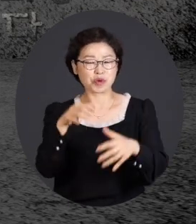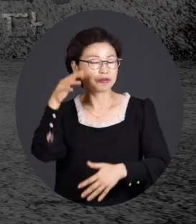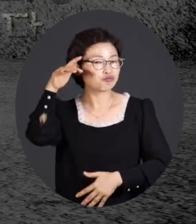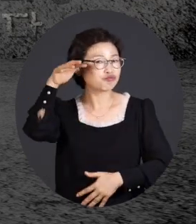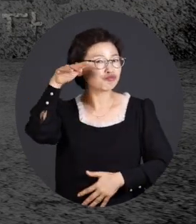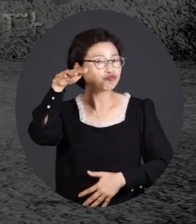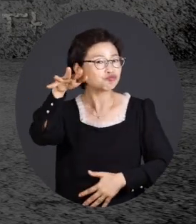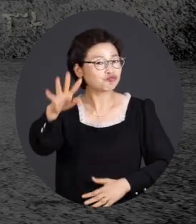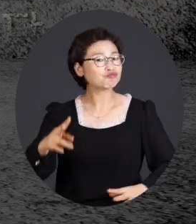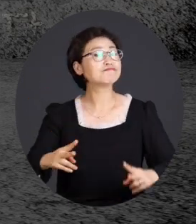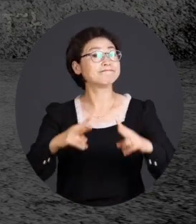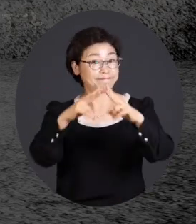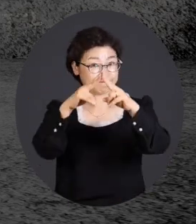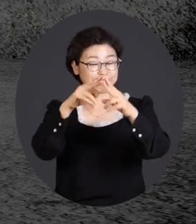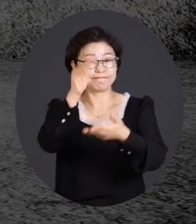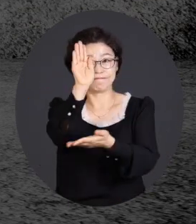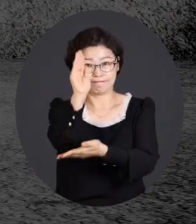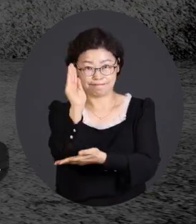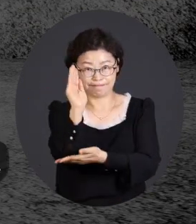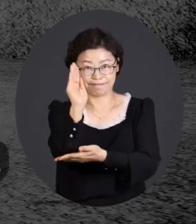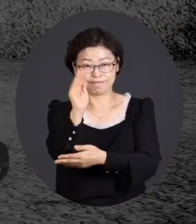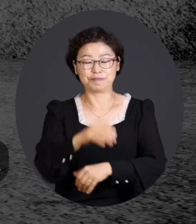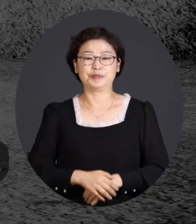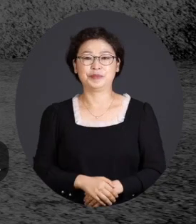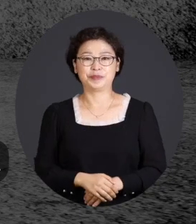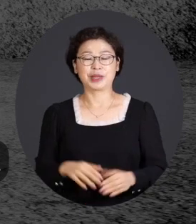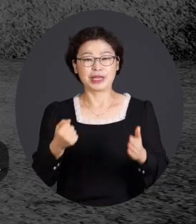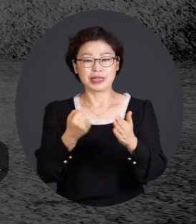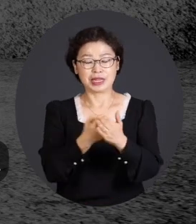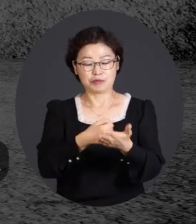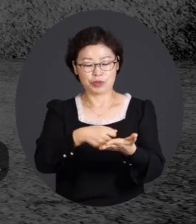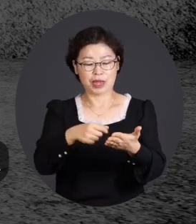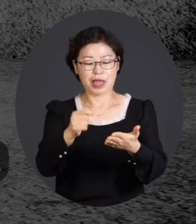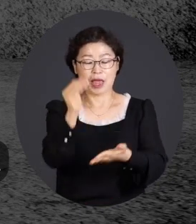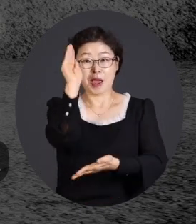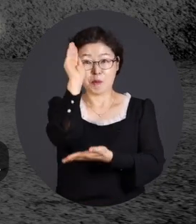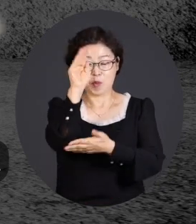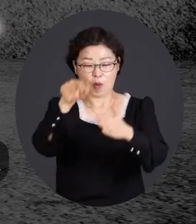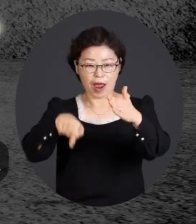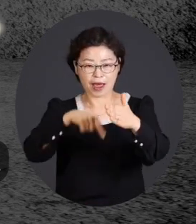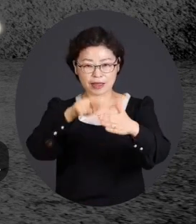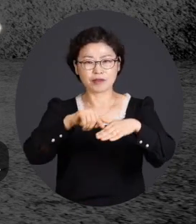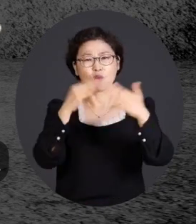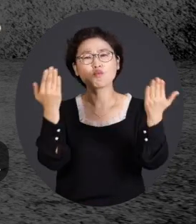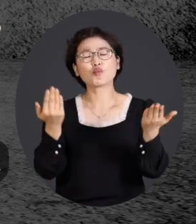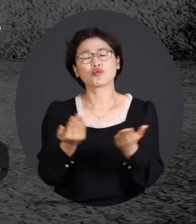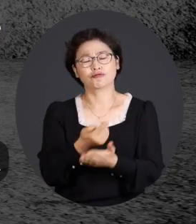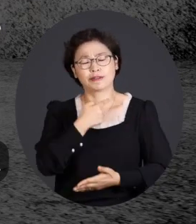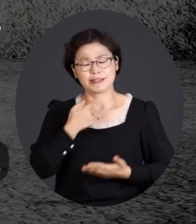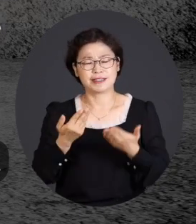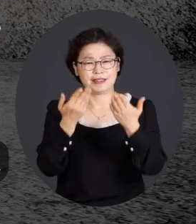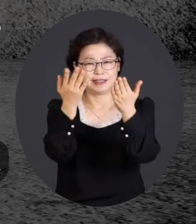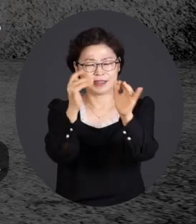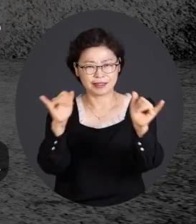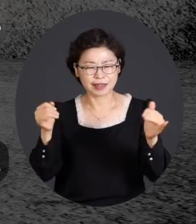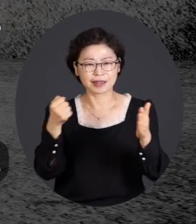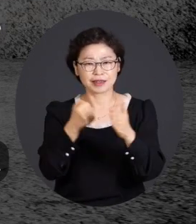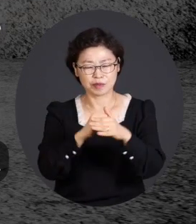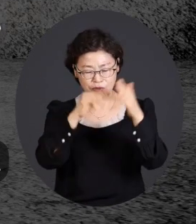위령하는 비석을 각각 만들어요. 그러면서 비문에는 모두가 희생자에게